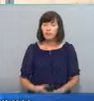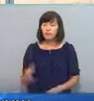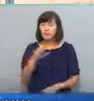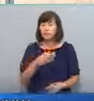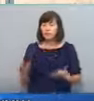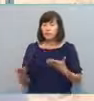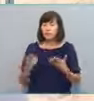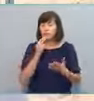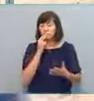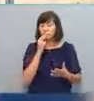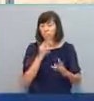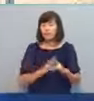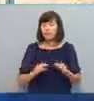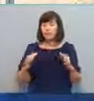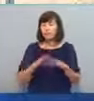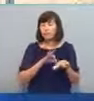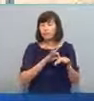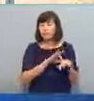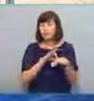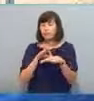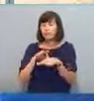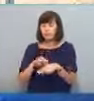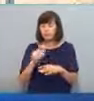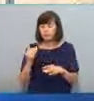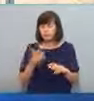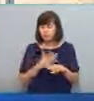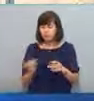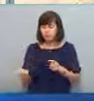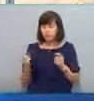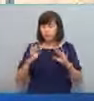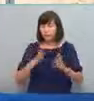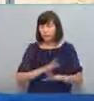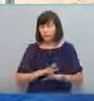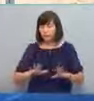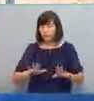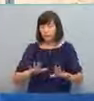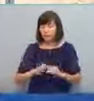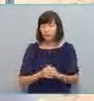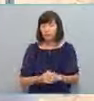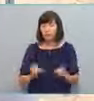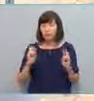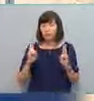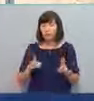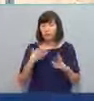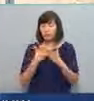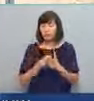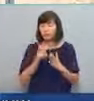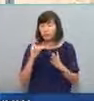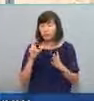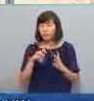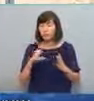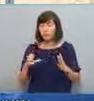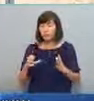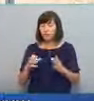келген азық түрліктерді осы үйме-үй таратып, яғни оларды штабқа келіп әуре қылмай, осы арнайы өзіміздің келестен